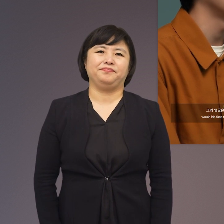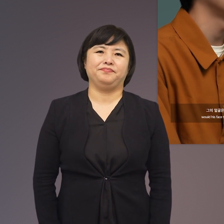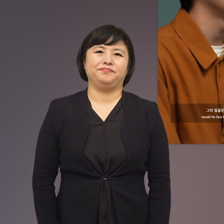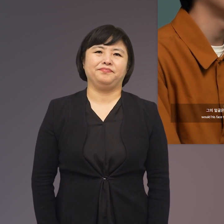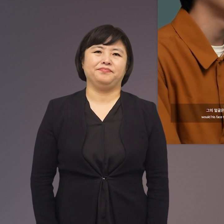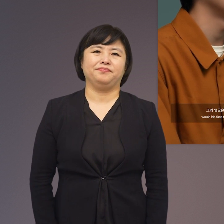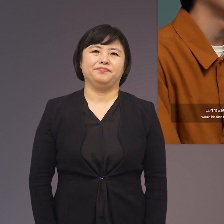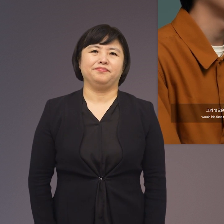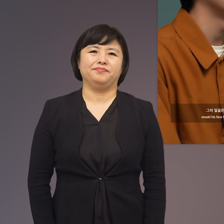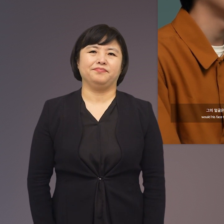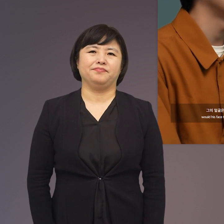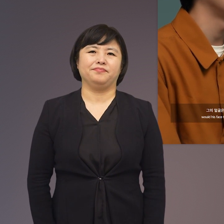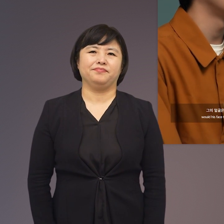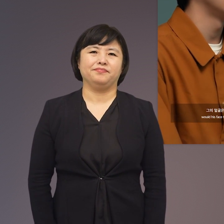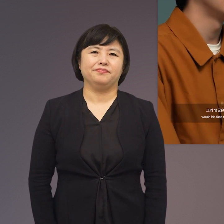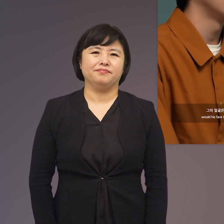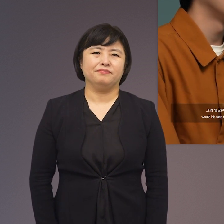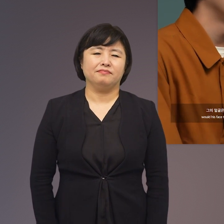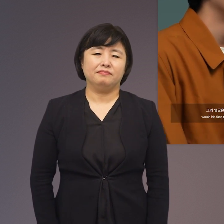것인가?